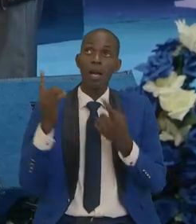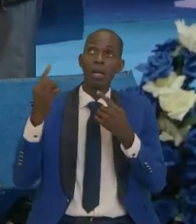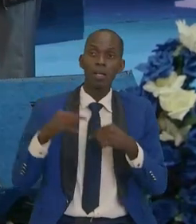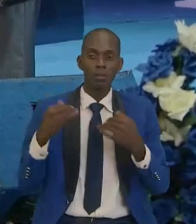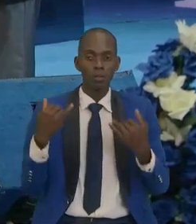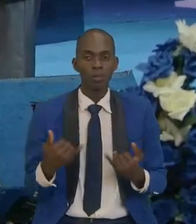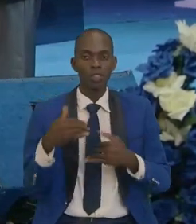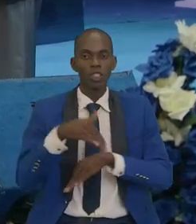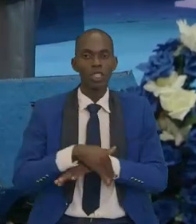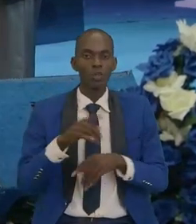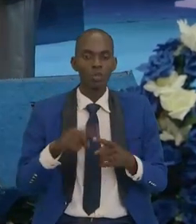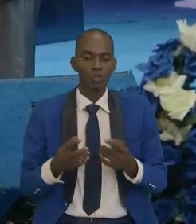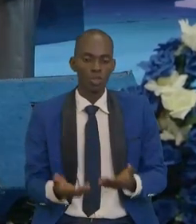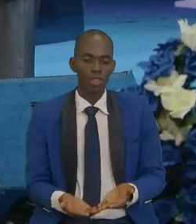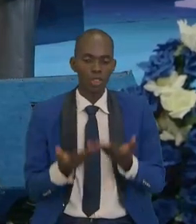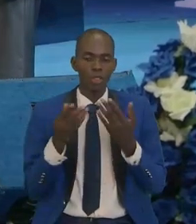Je viens ce soir